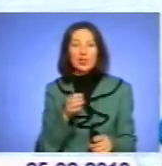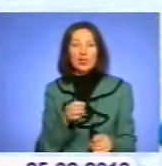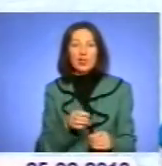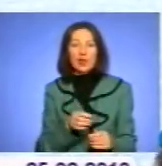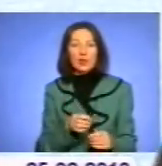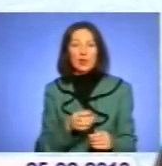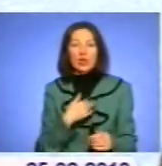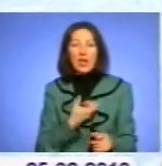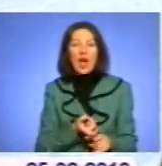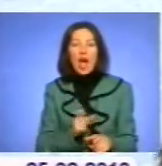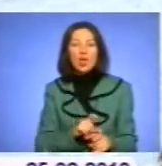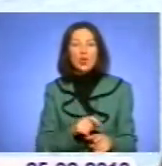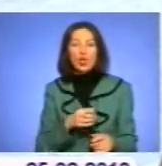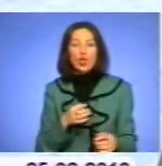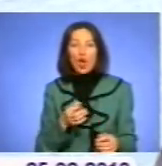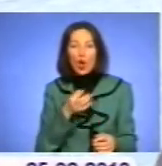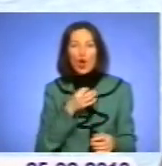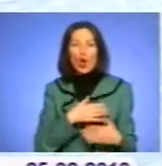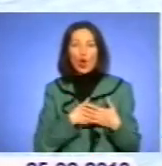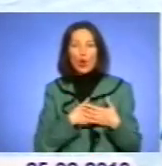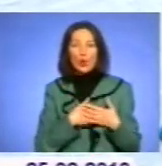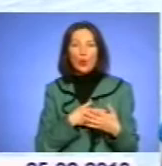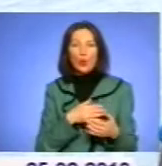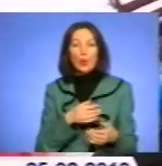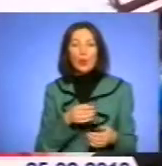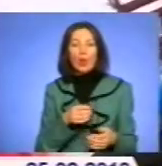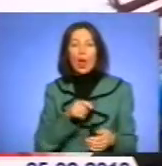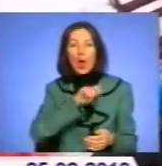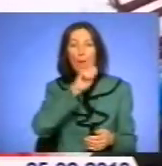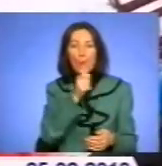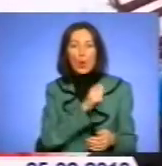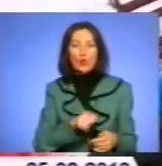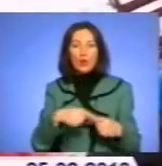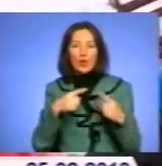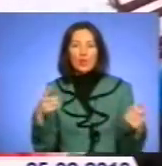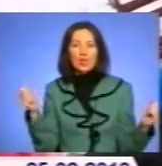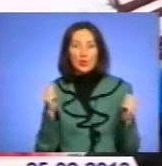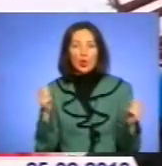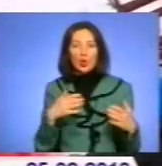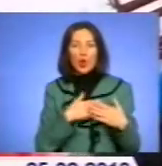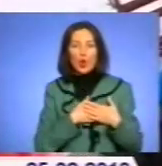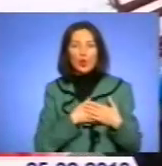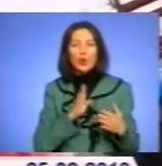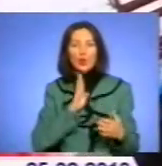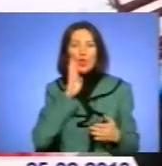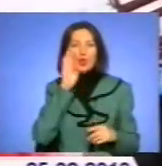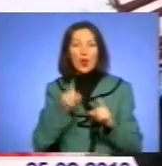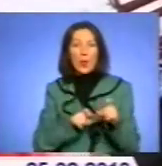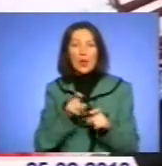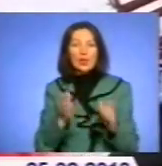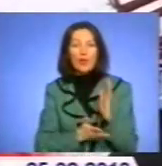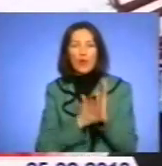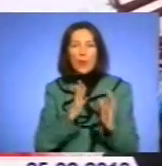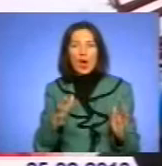Я дуже люблю бойові види спорту. Я люблю бігати рано в парку, займатися на